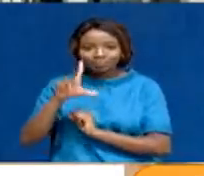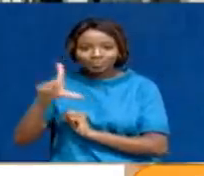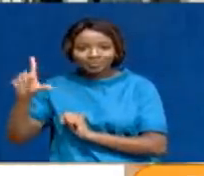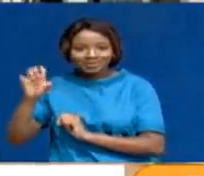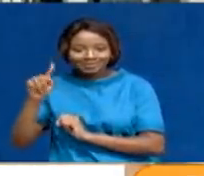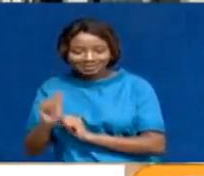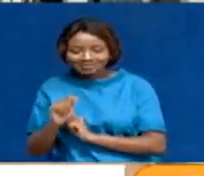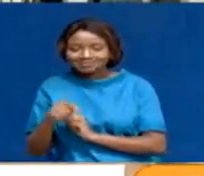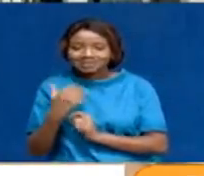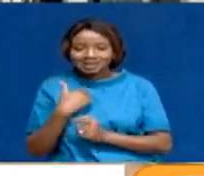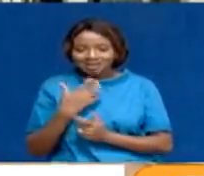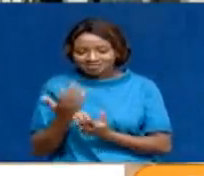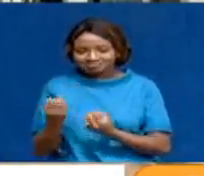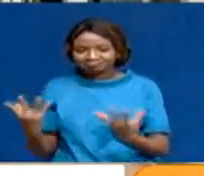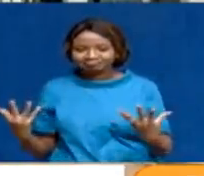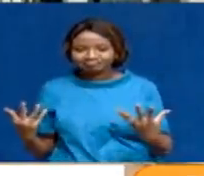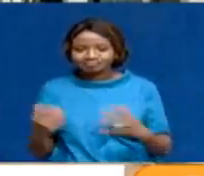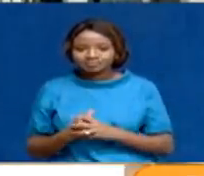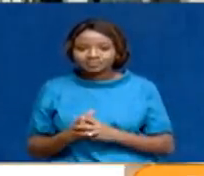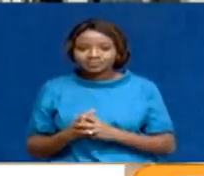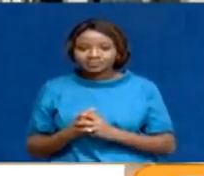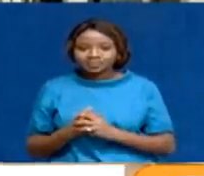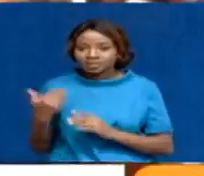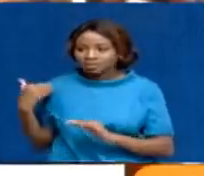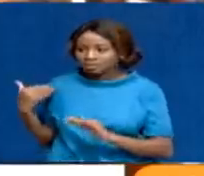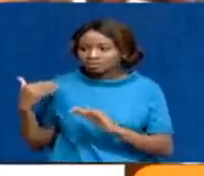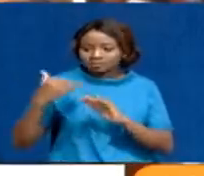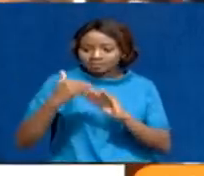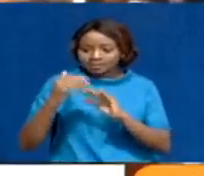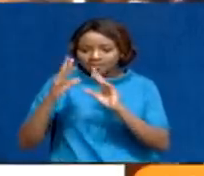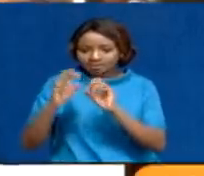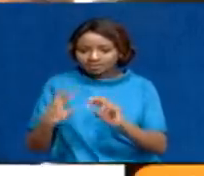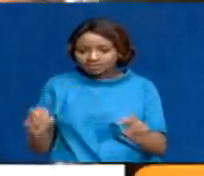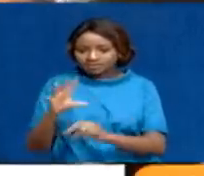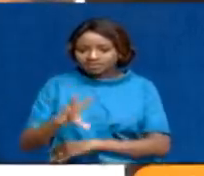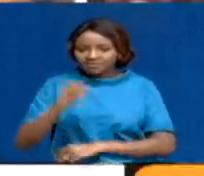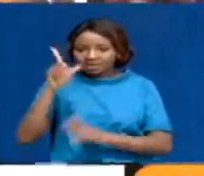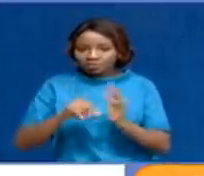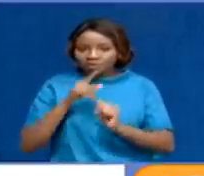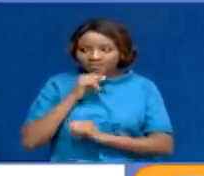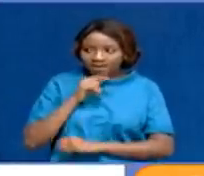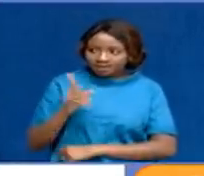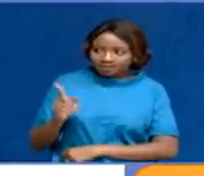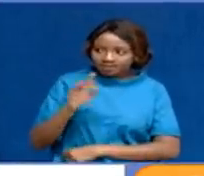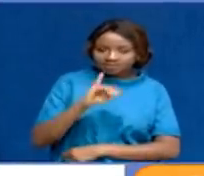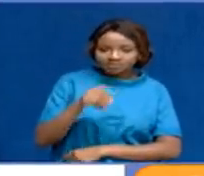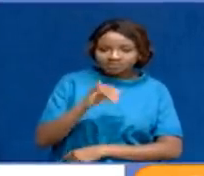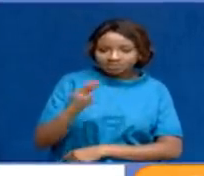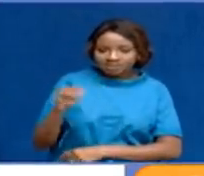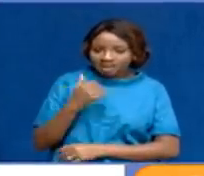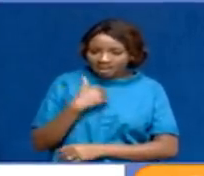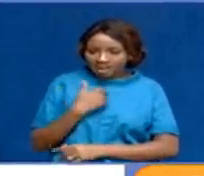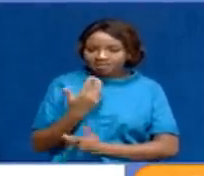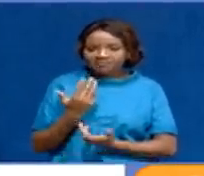Kulingana na idara ya DCI, uchunguzi wa miezi kadha uliofanyika umedhihirisha kuwa mwanabiashara huyo anamiliki bunduki